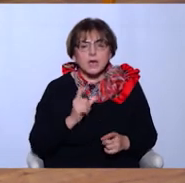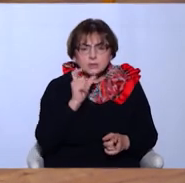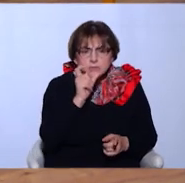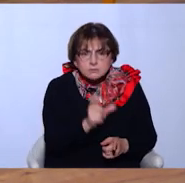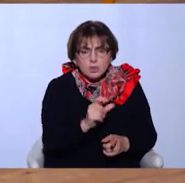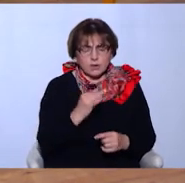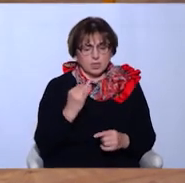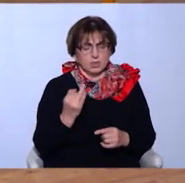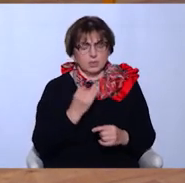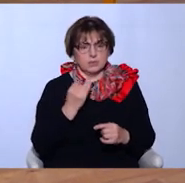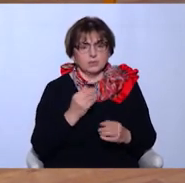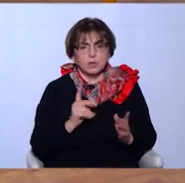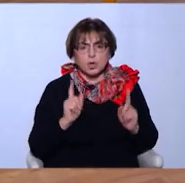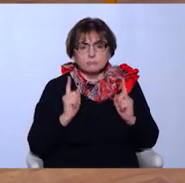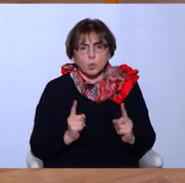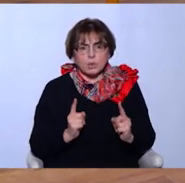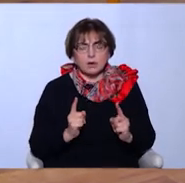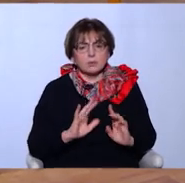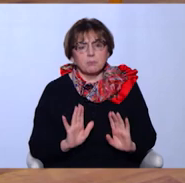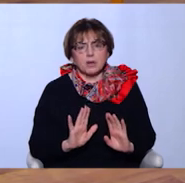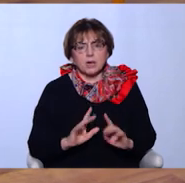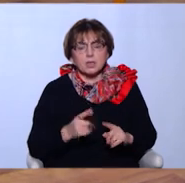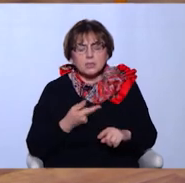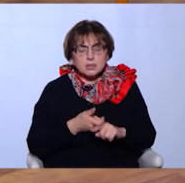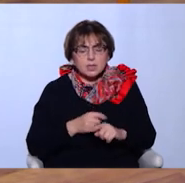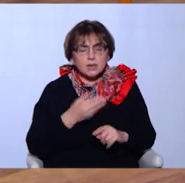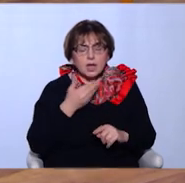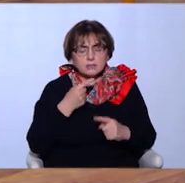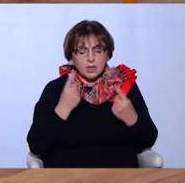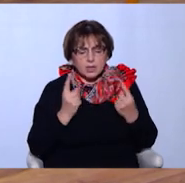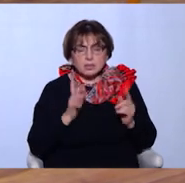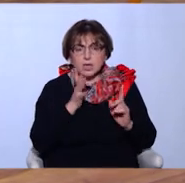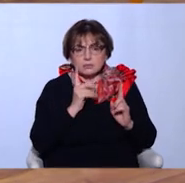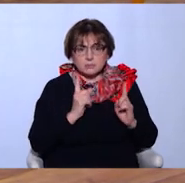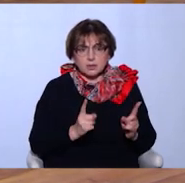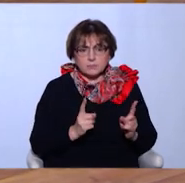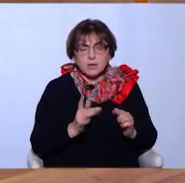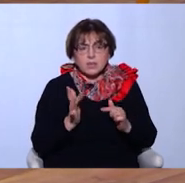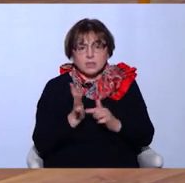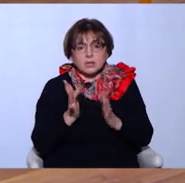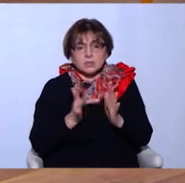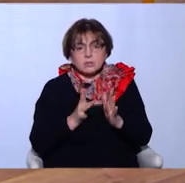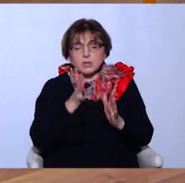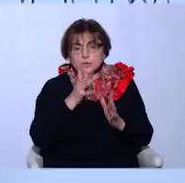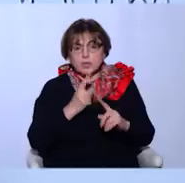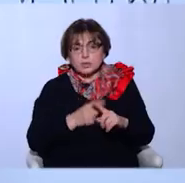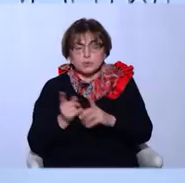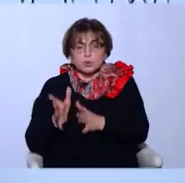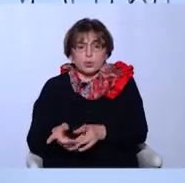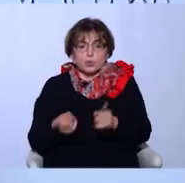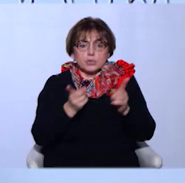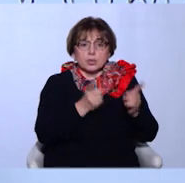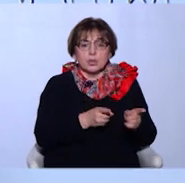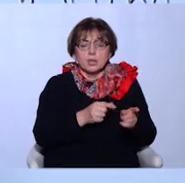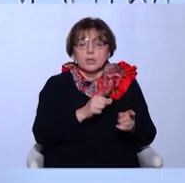კონკრეტულ ისტორიულ ეპოქას ეხება, მაგრამ ისე ადვილად გადაგიყვანს ქრისტეს ჯვარცმის დროშიც. აი